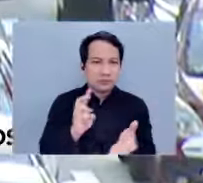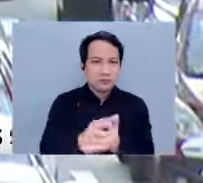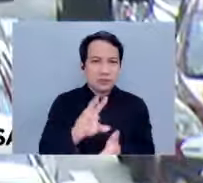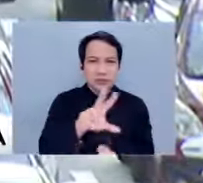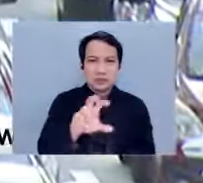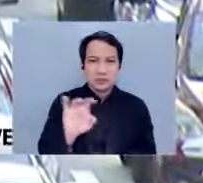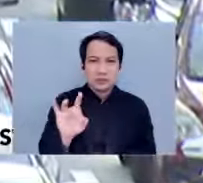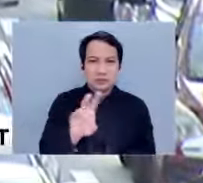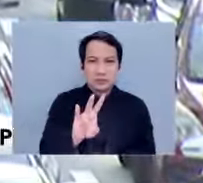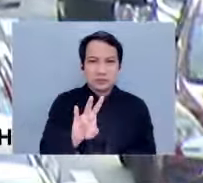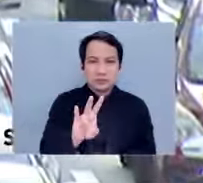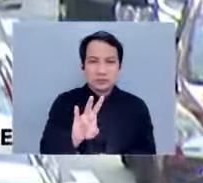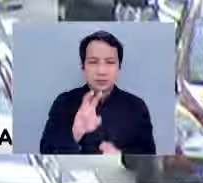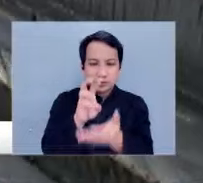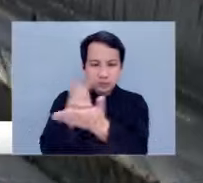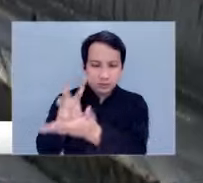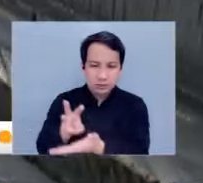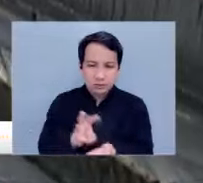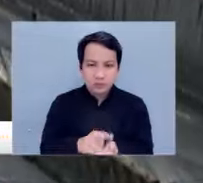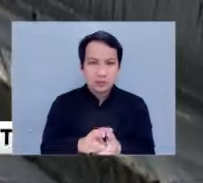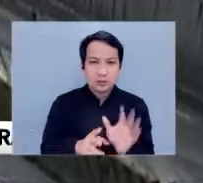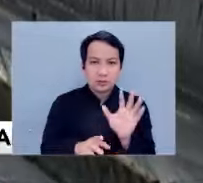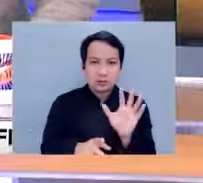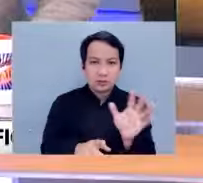na siyudad sa 55 bansa.